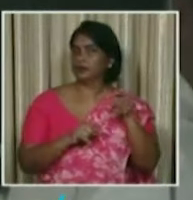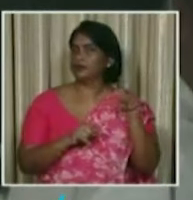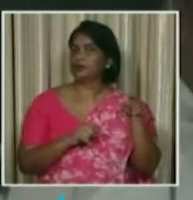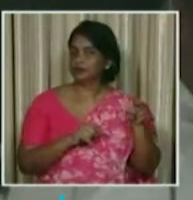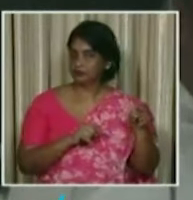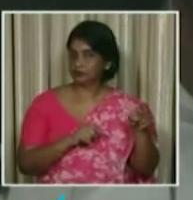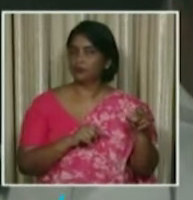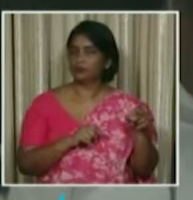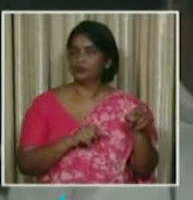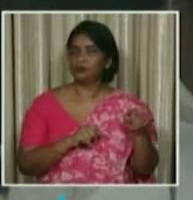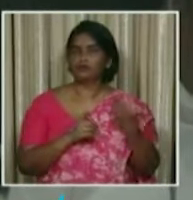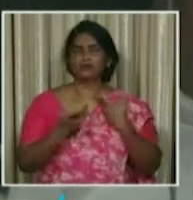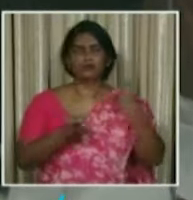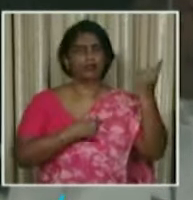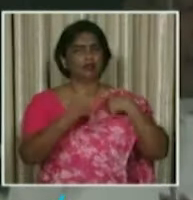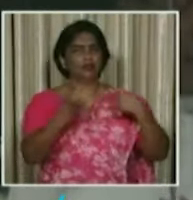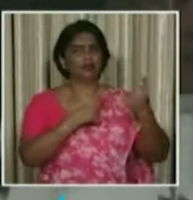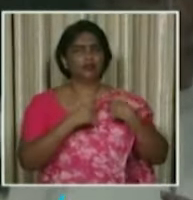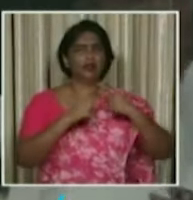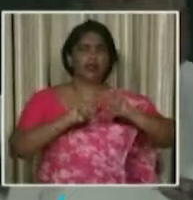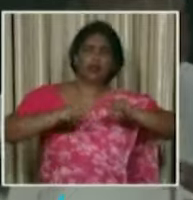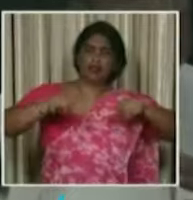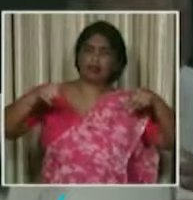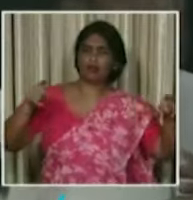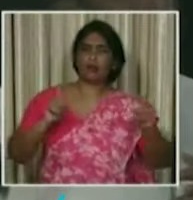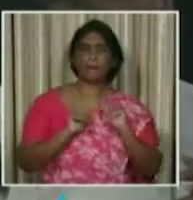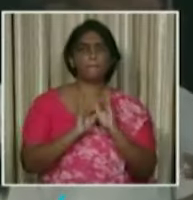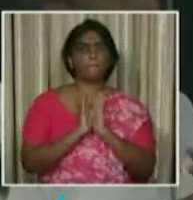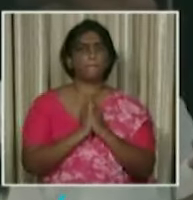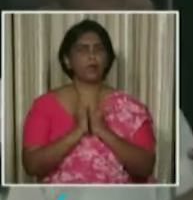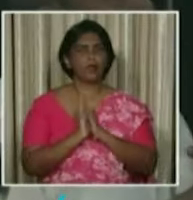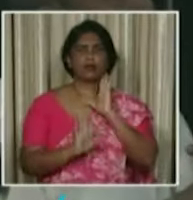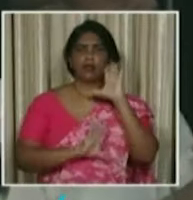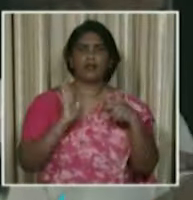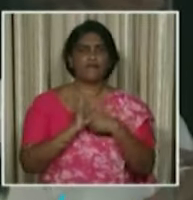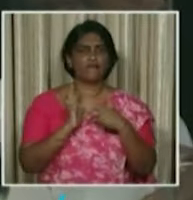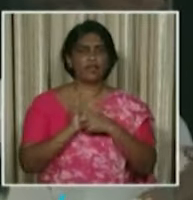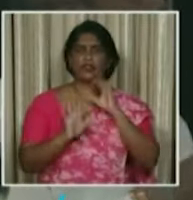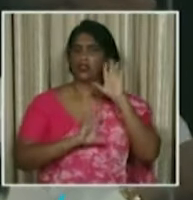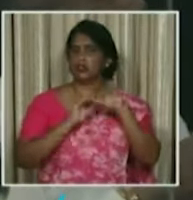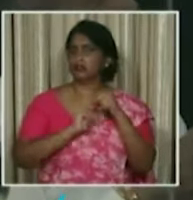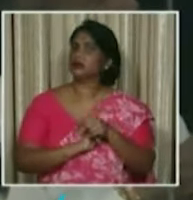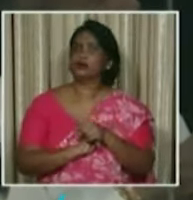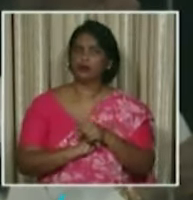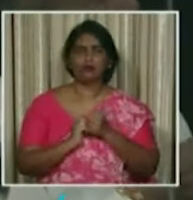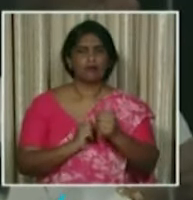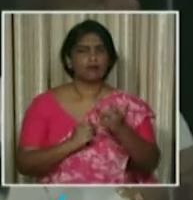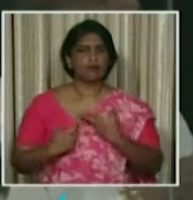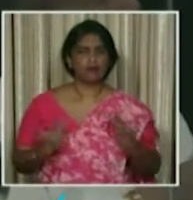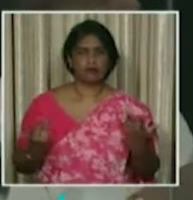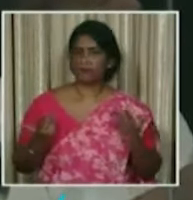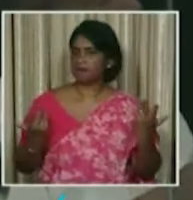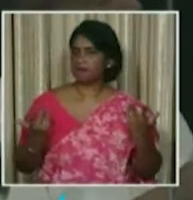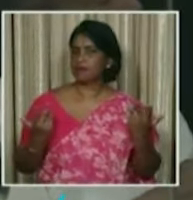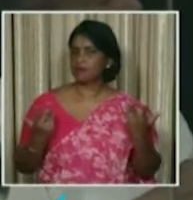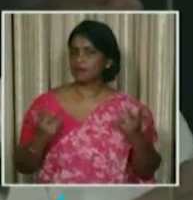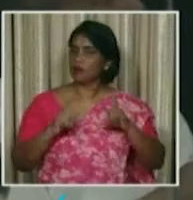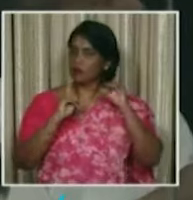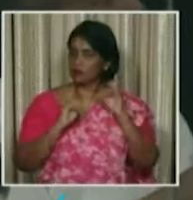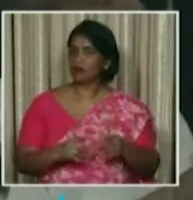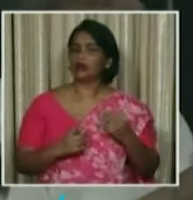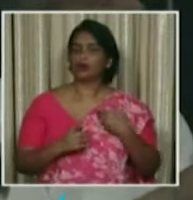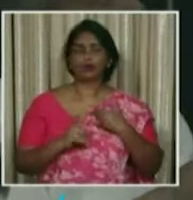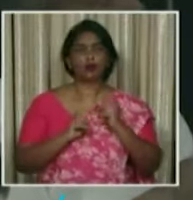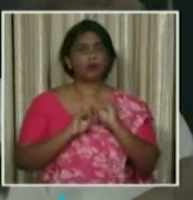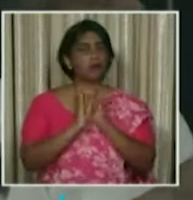එයාට එනවලු දිගට හරහට වෙන කට්ටියගේ passport information, visa information. එතකොට ඒක එහෙම වෙන්න බෑ. ඒ අවස්ථාවේදීම අපි ආගන